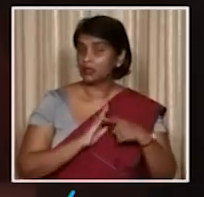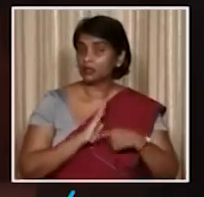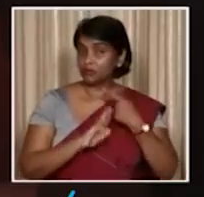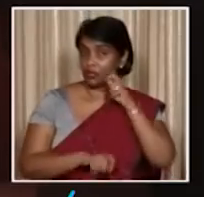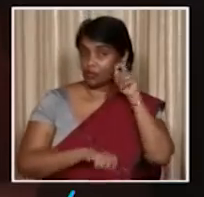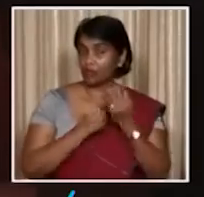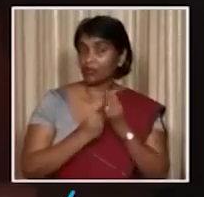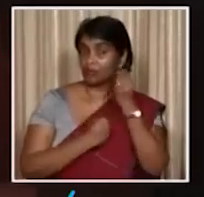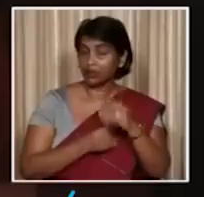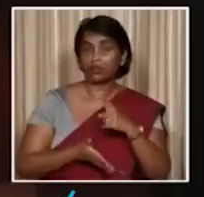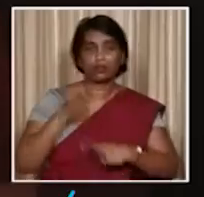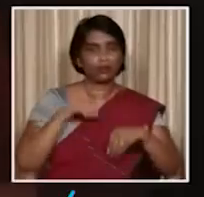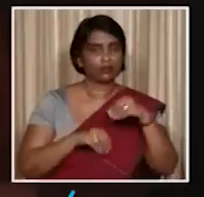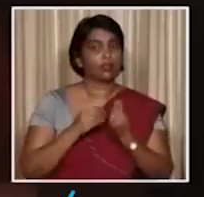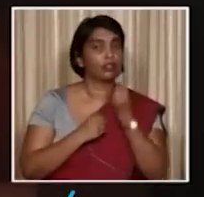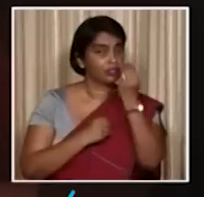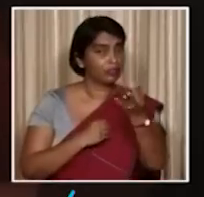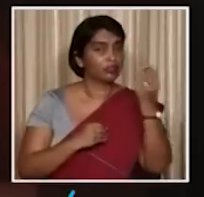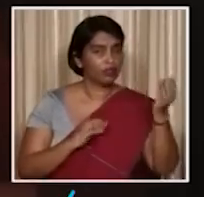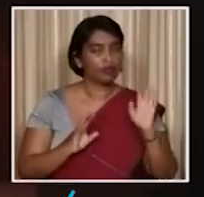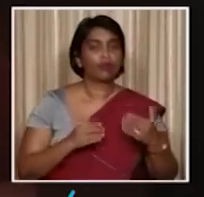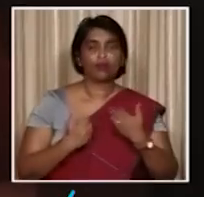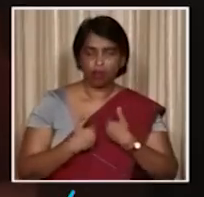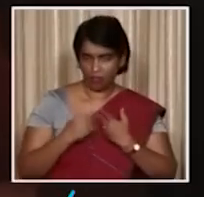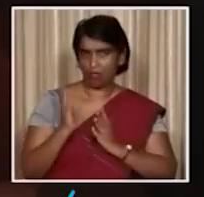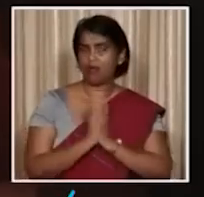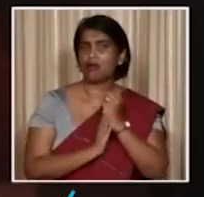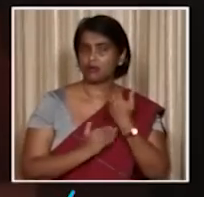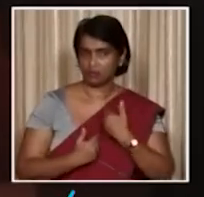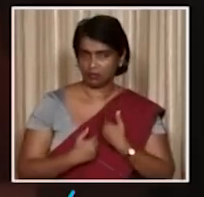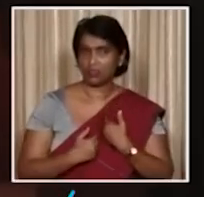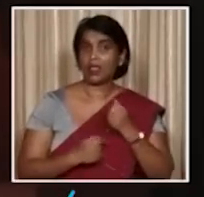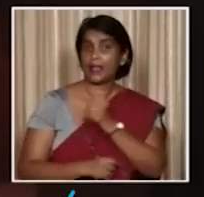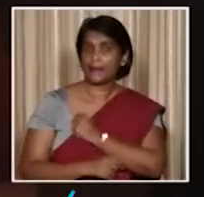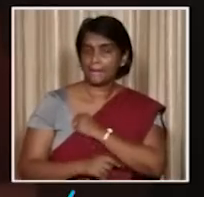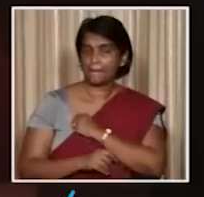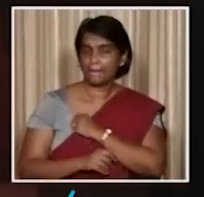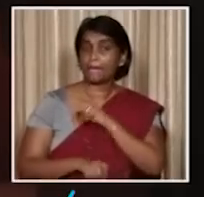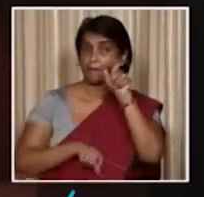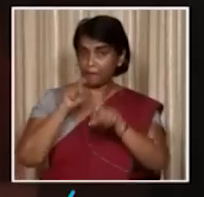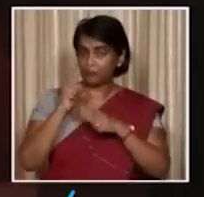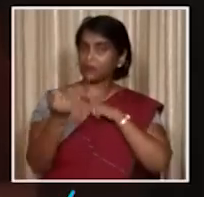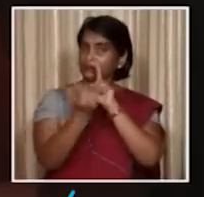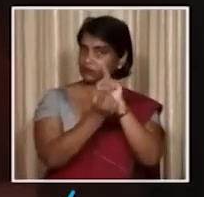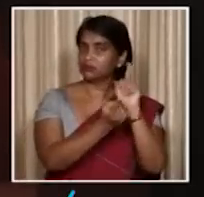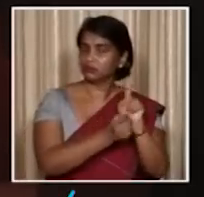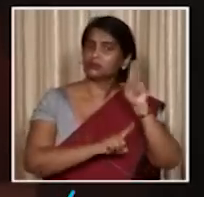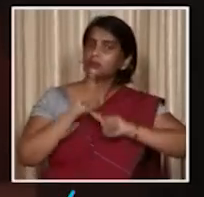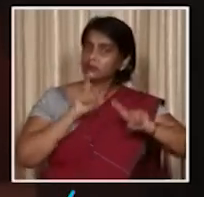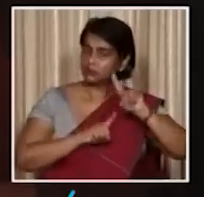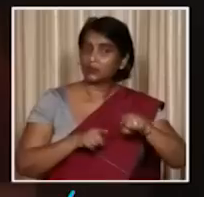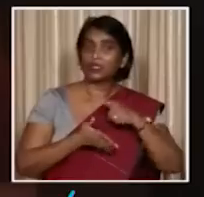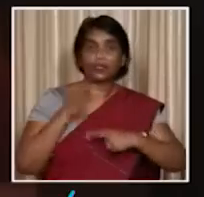ජනතාවට ලබා දිය යුතු ඡන්ද ටික ලබා දෙන්නට ඕන. ඒ නිසා අපිටත් අයිතියක් තිබෙනවා තානාපති අංශ එක්ක සාකච්ඡා කරලා